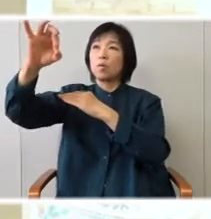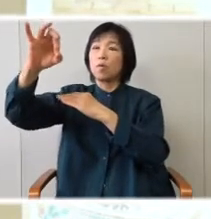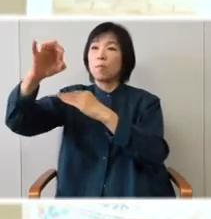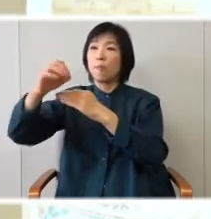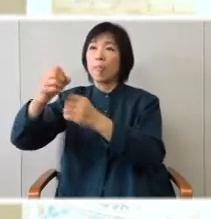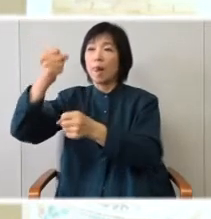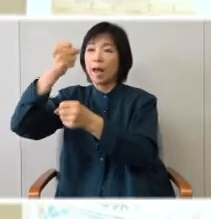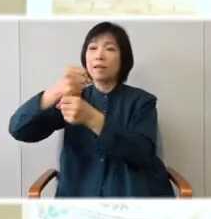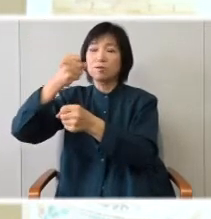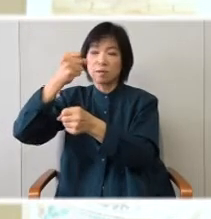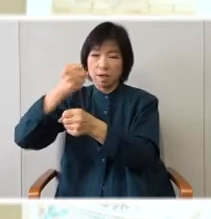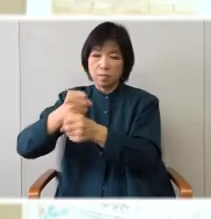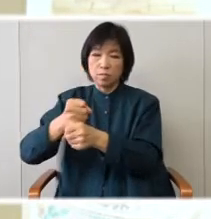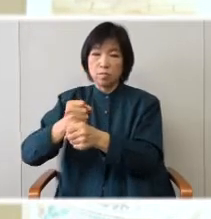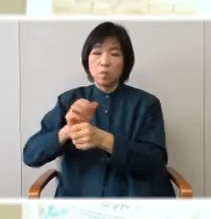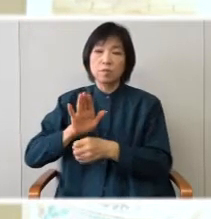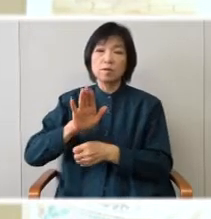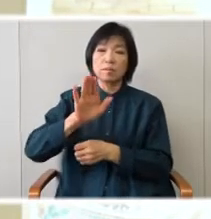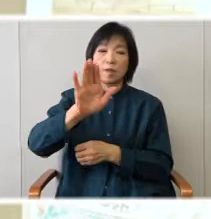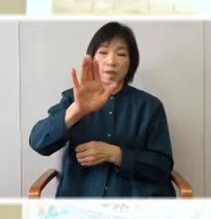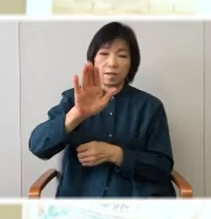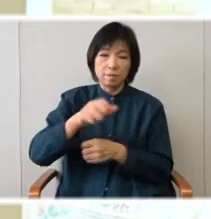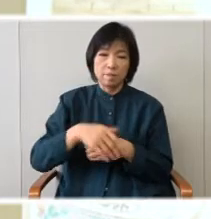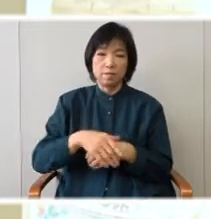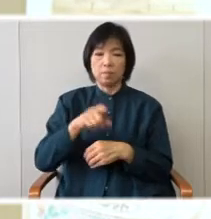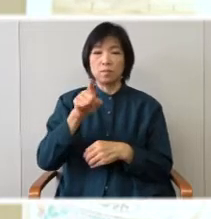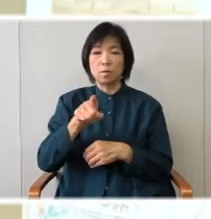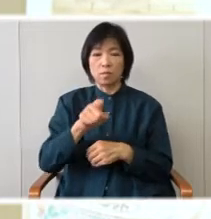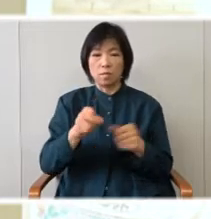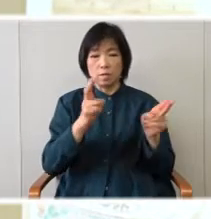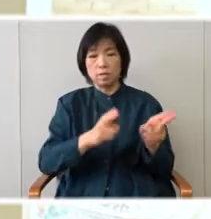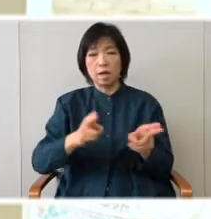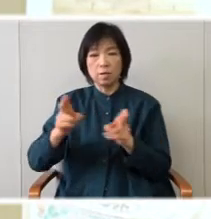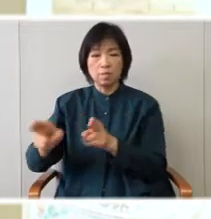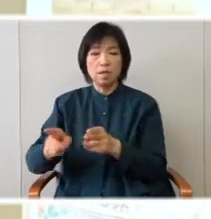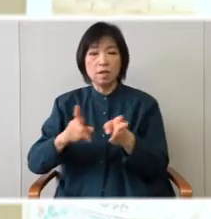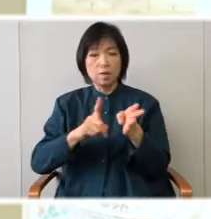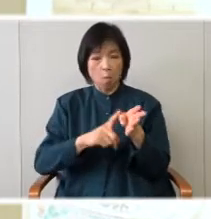に、今回の事業によって太陽光発電設備と